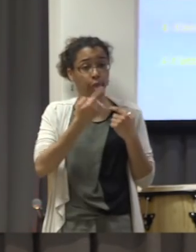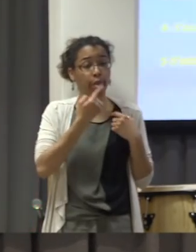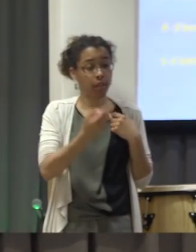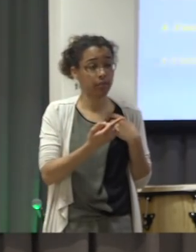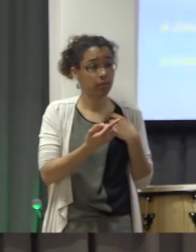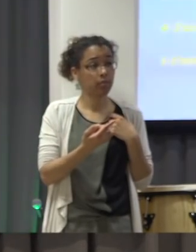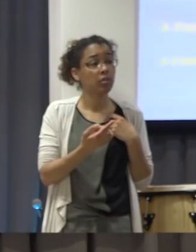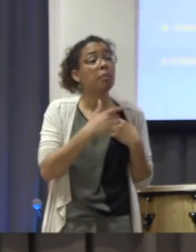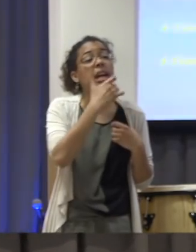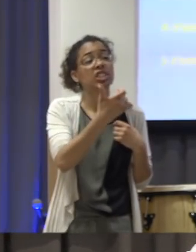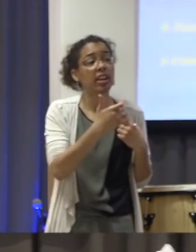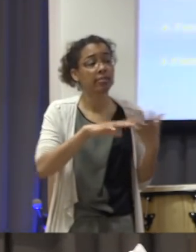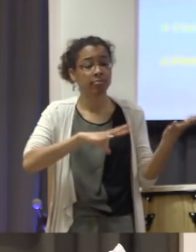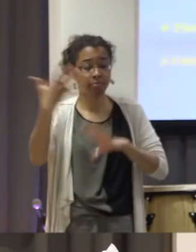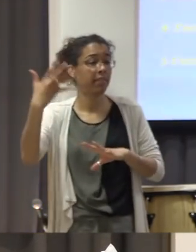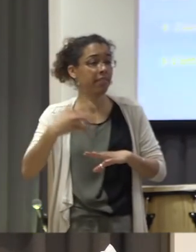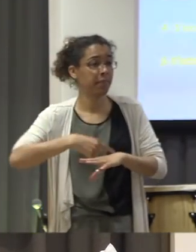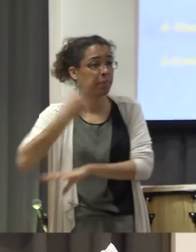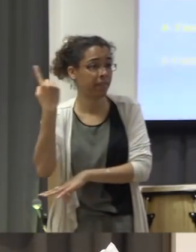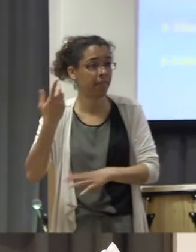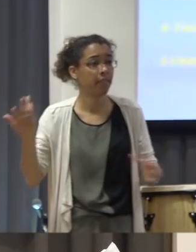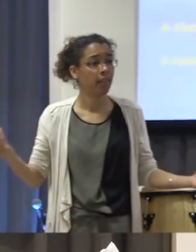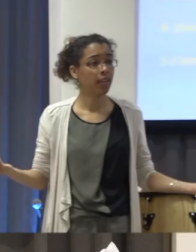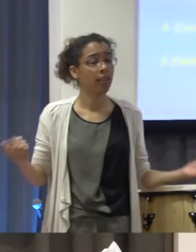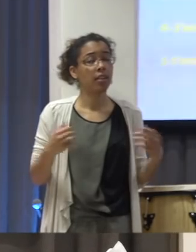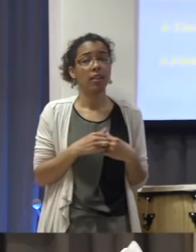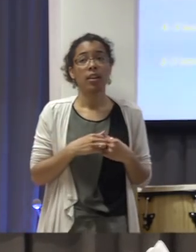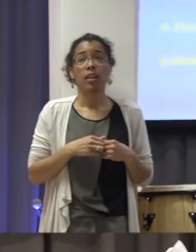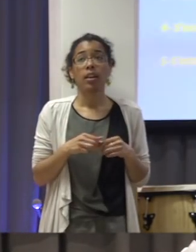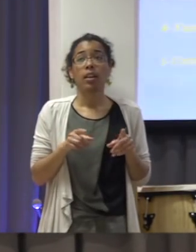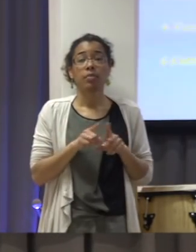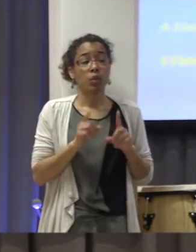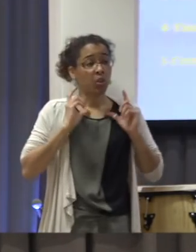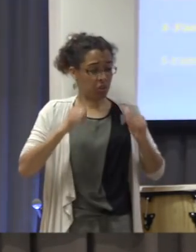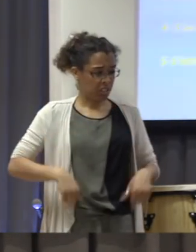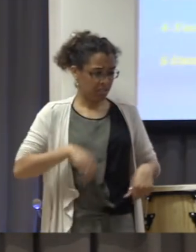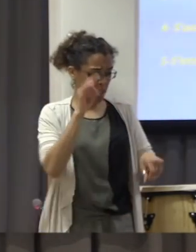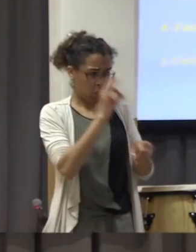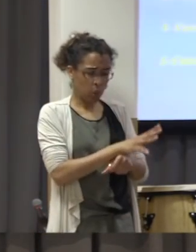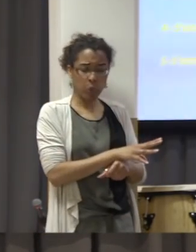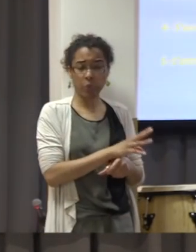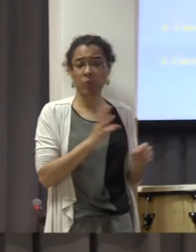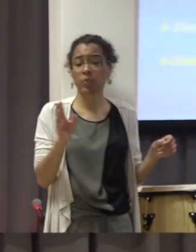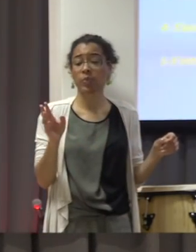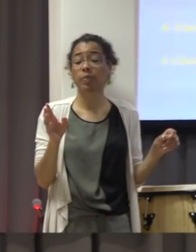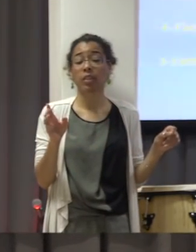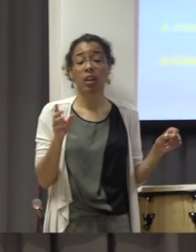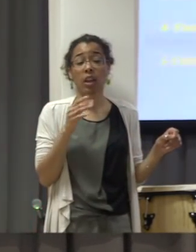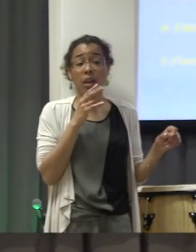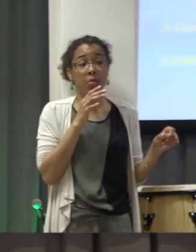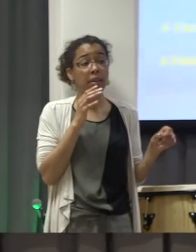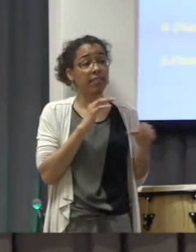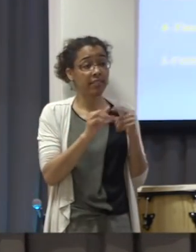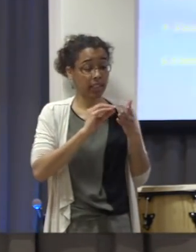Einstein, qu'est-ce qu'il est devenu? On l'a refusé, de son école, on l'a refusé. Et il ne peut pas faire